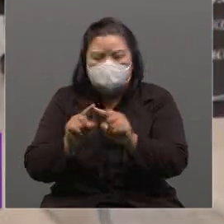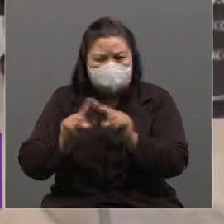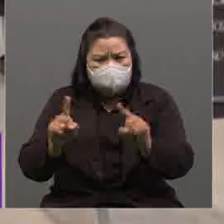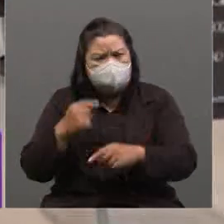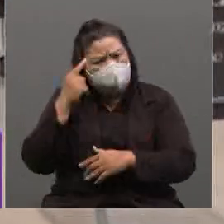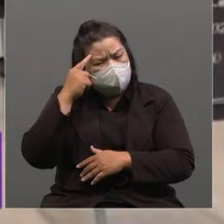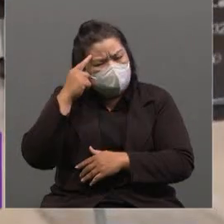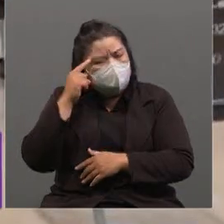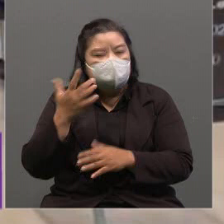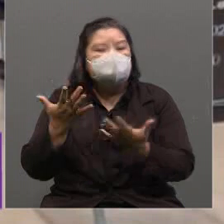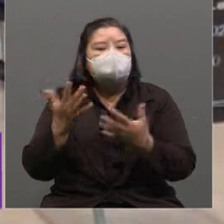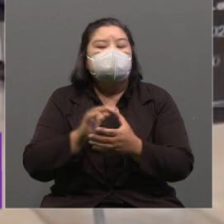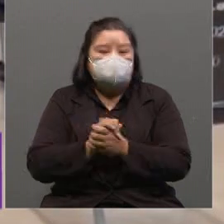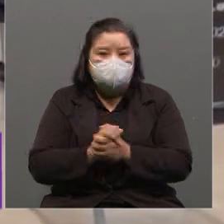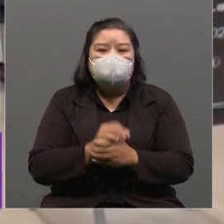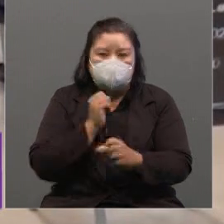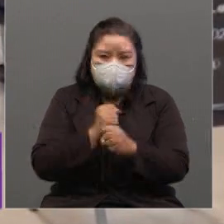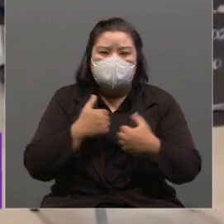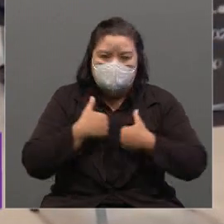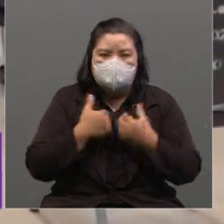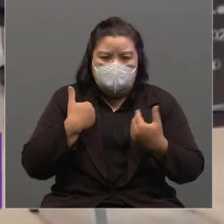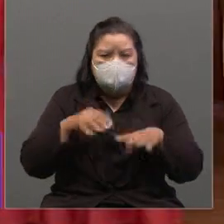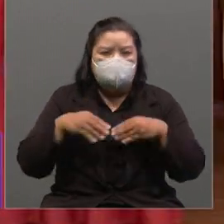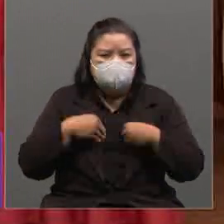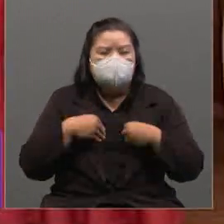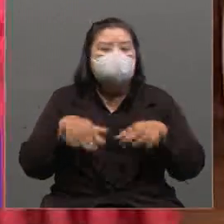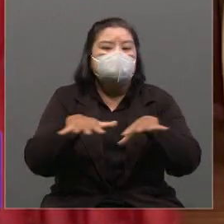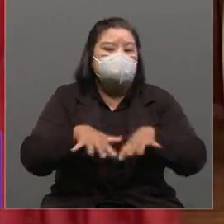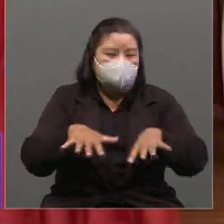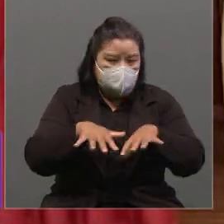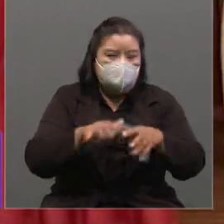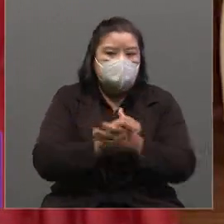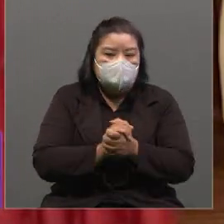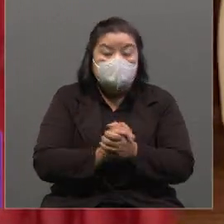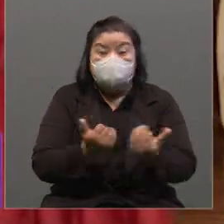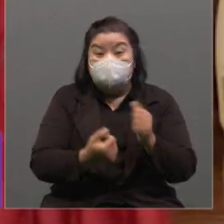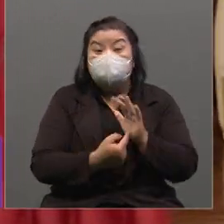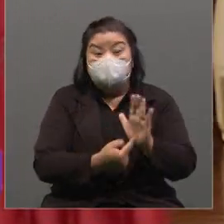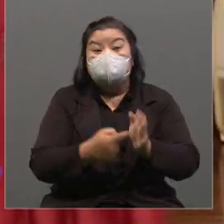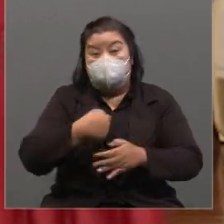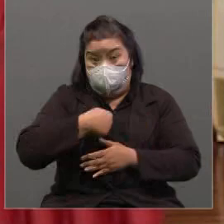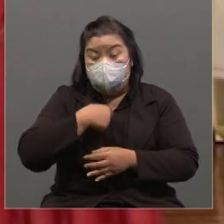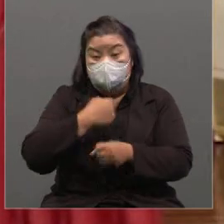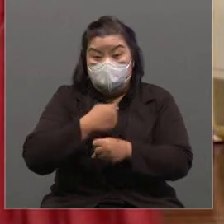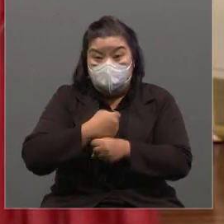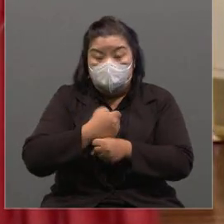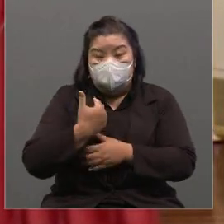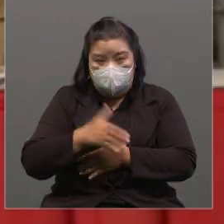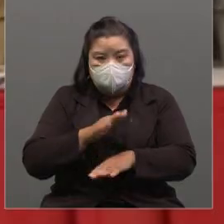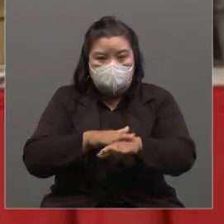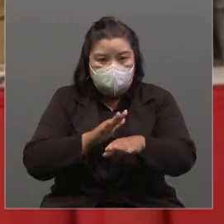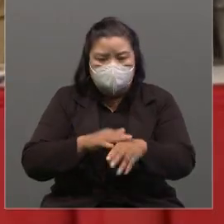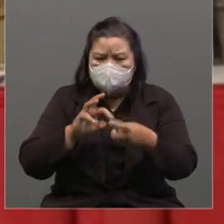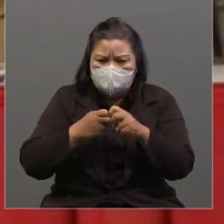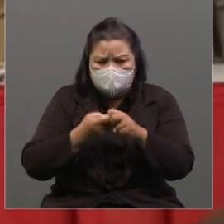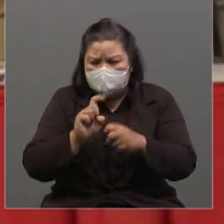ให้หนักใจการทำงานทุกอย่างแม้จะมีอุปสรรคแต่ว่าก็เป็นเรื่องปกตินะคะอย่างวันนี้เนี่ยเข้ามารับหน้าที่ก็มีการกำชับติดต